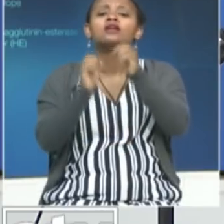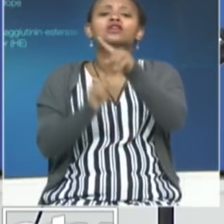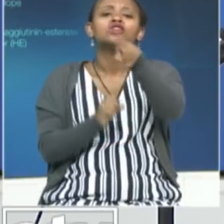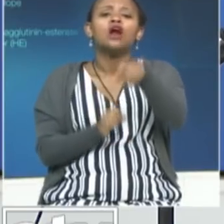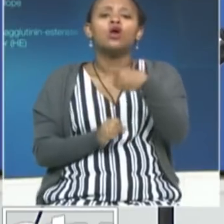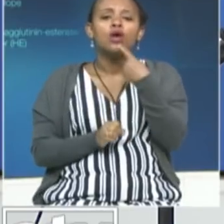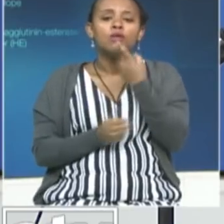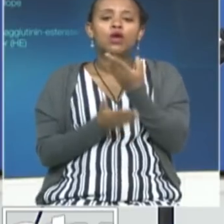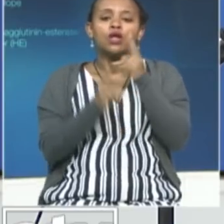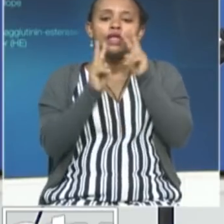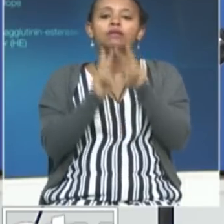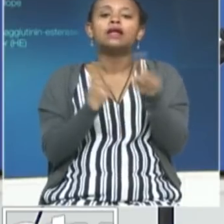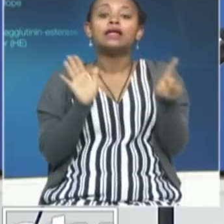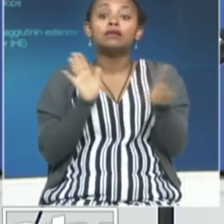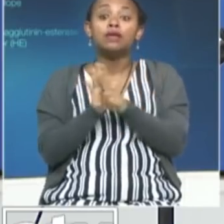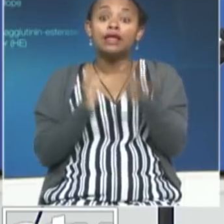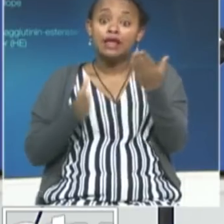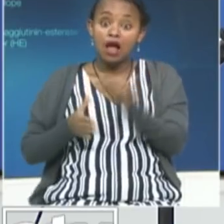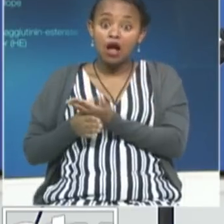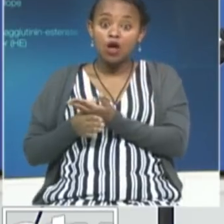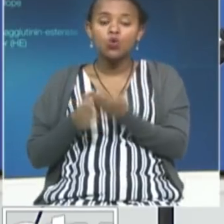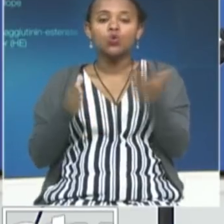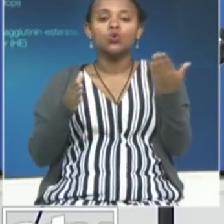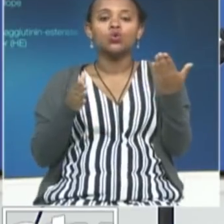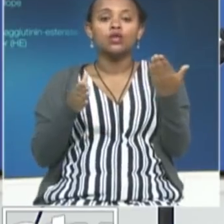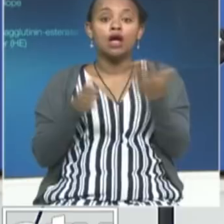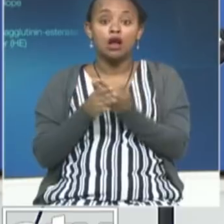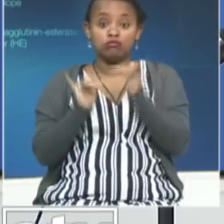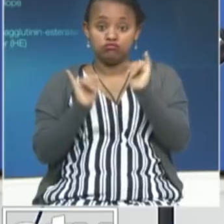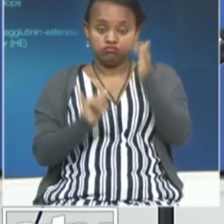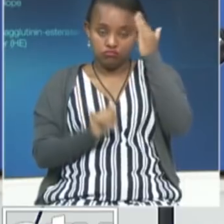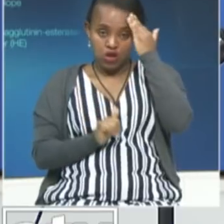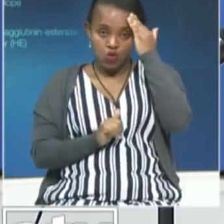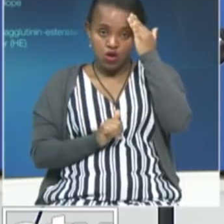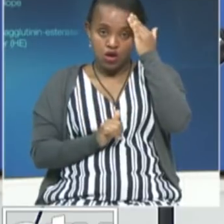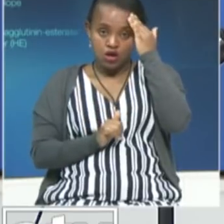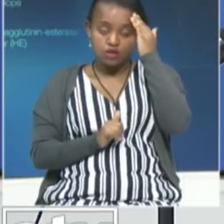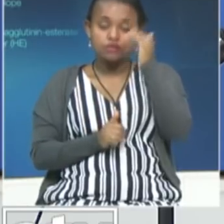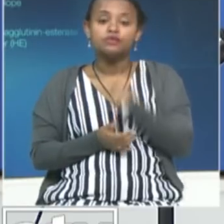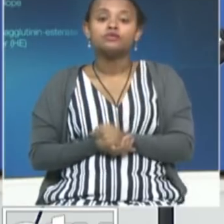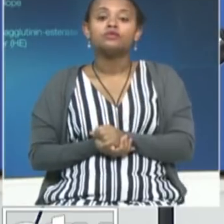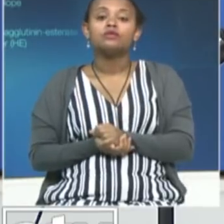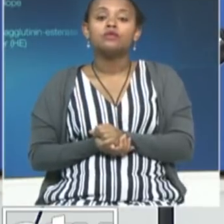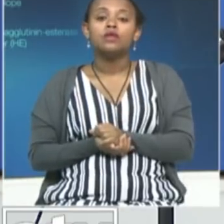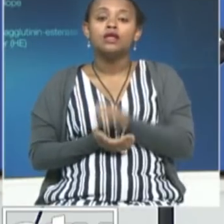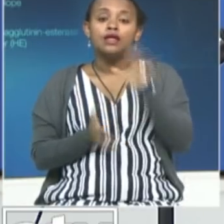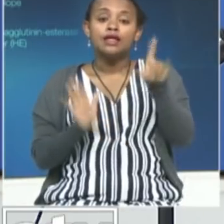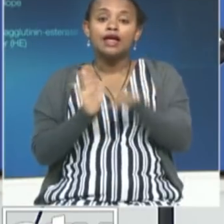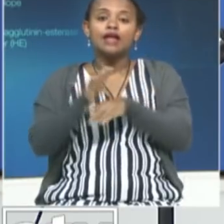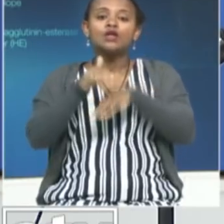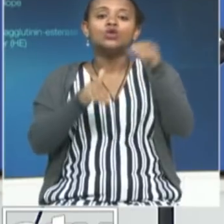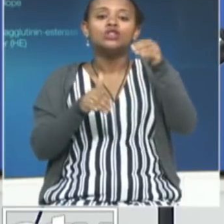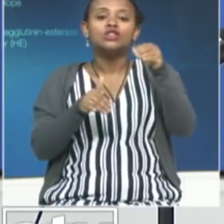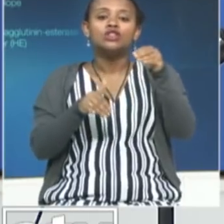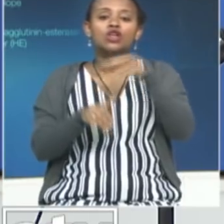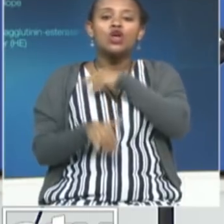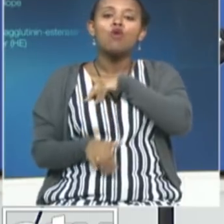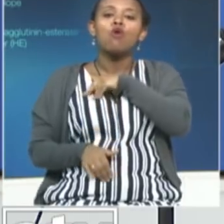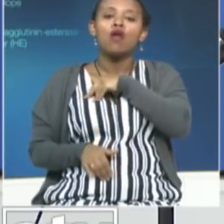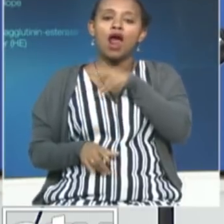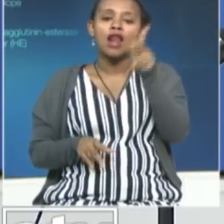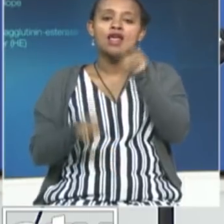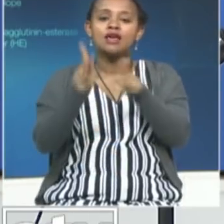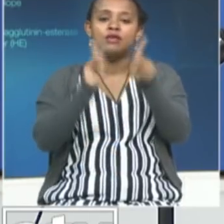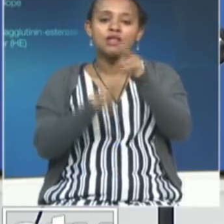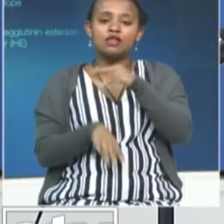የሚለውን እንመልከተው እስኪ። በህግ ያገዱ የከለከሉ እንዳሉ ይታወቃል። ከህግም ውጪ የሞራል የህብረተሰብ